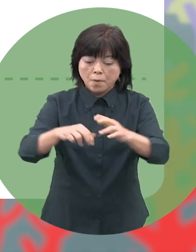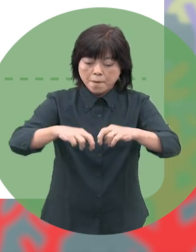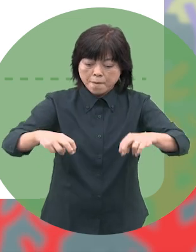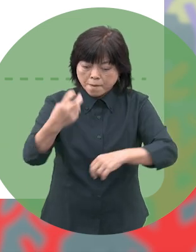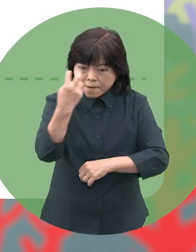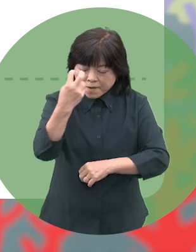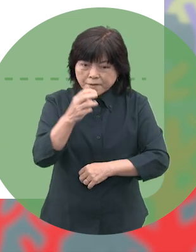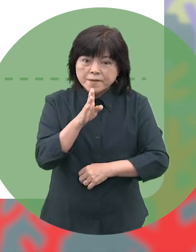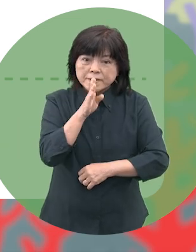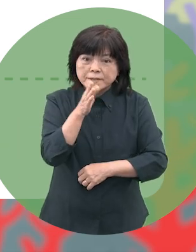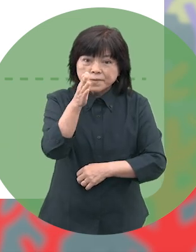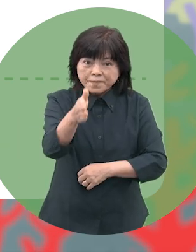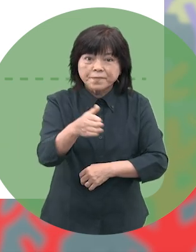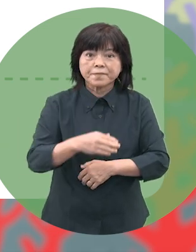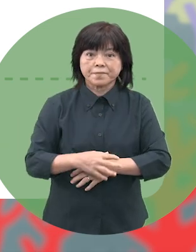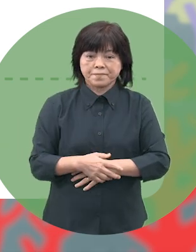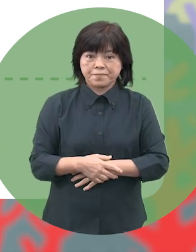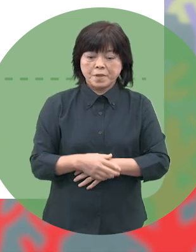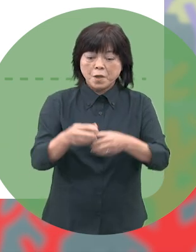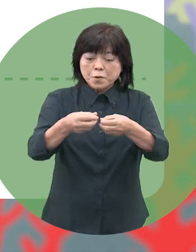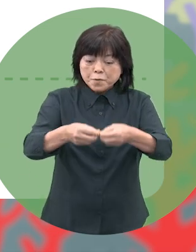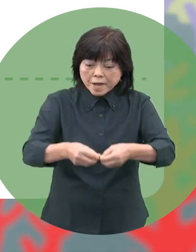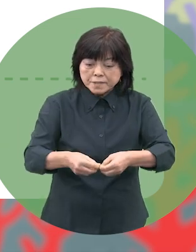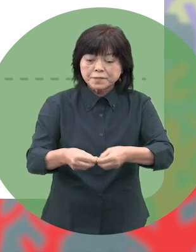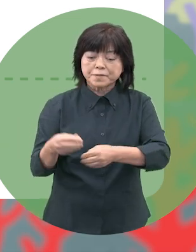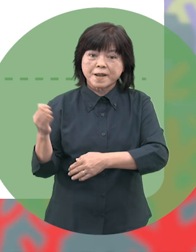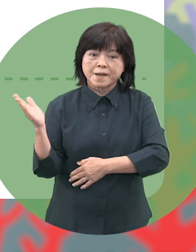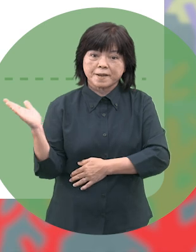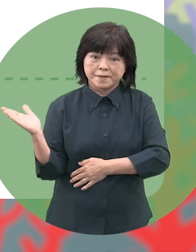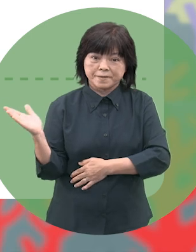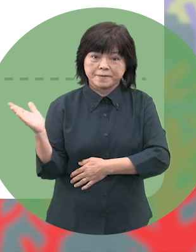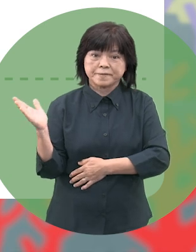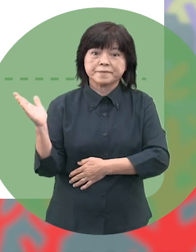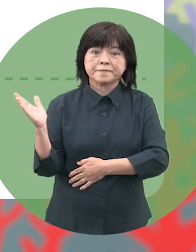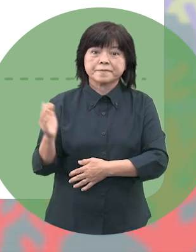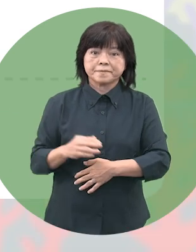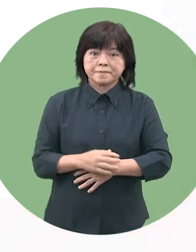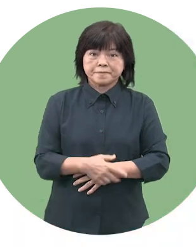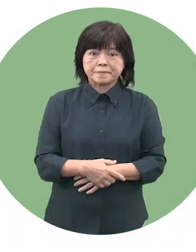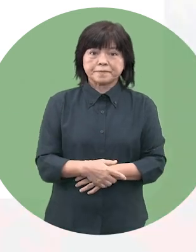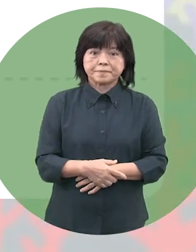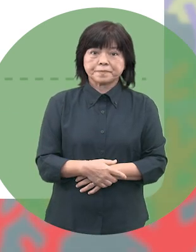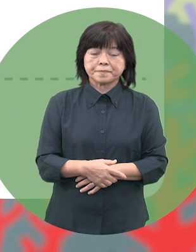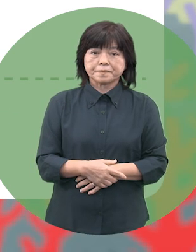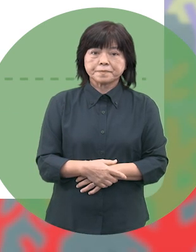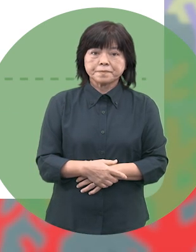査を実施しましょう。詳しくはご覧のところまで。